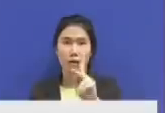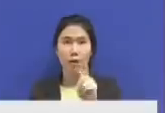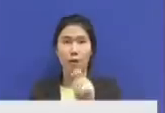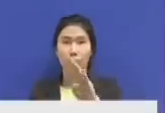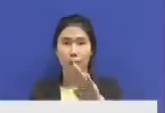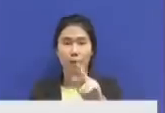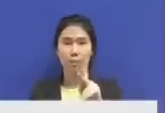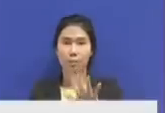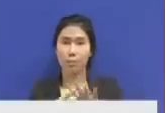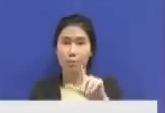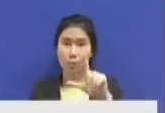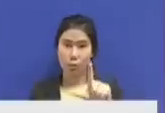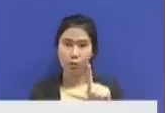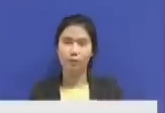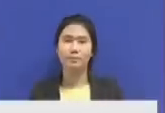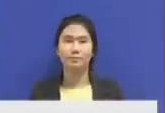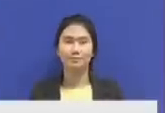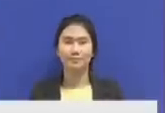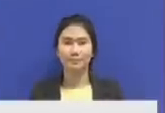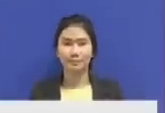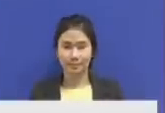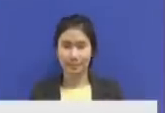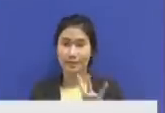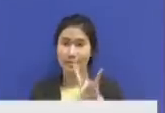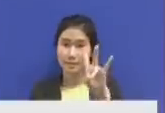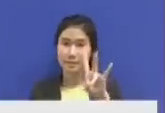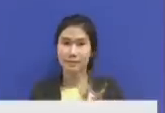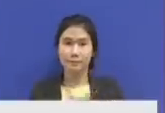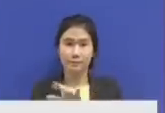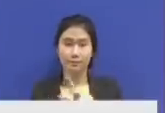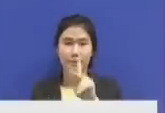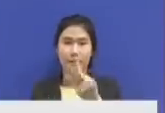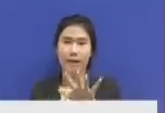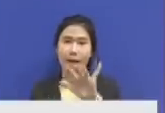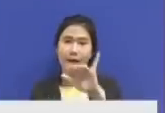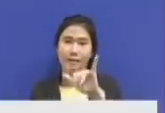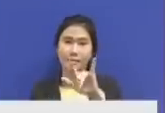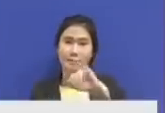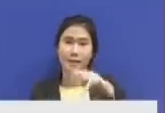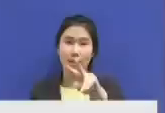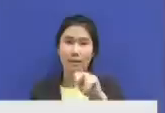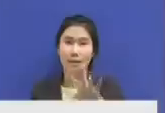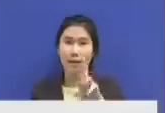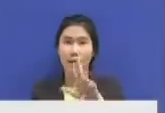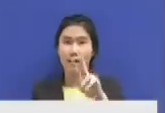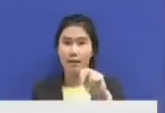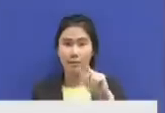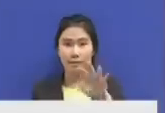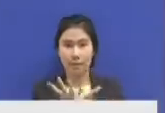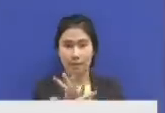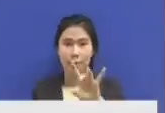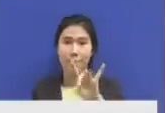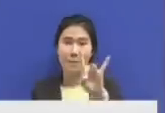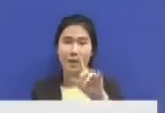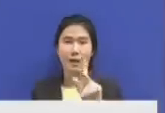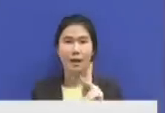คุณอาภากรณอยุธยาเช่นนางกาญจนรัตน์ REวิโรจน์แต่นายกำพล